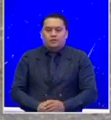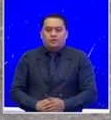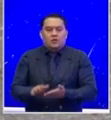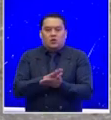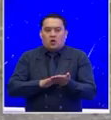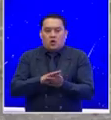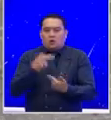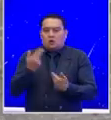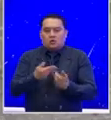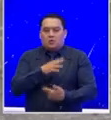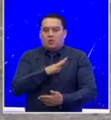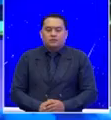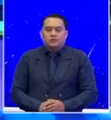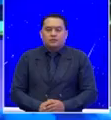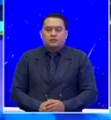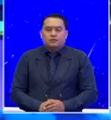Никаких препятствий не было.